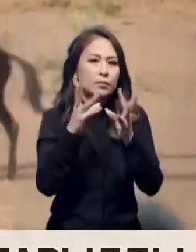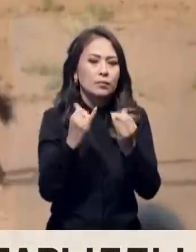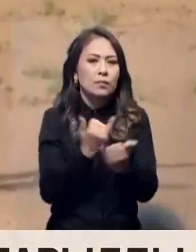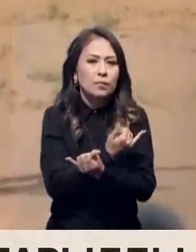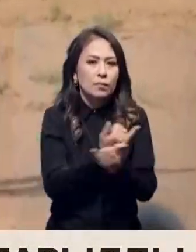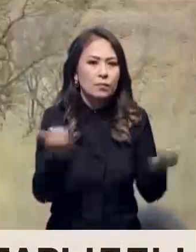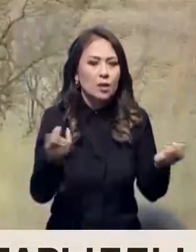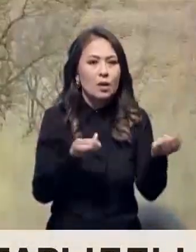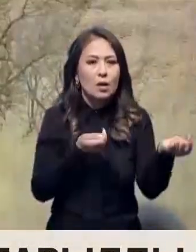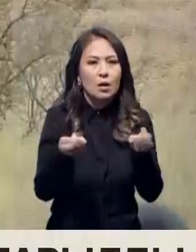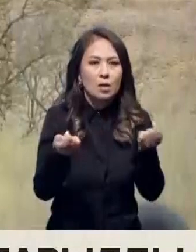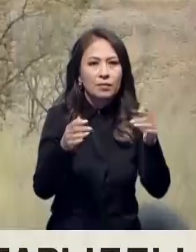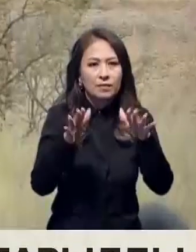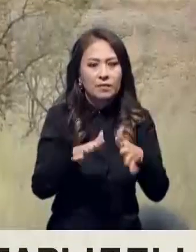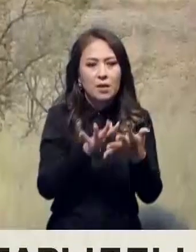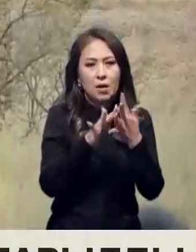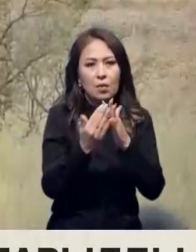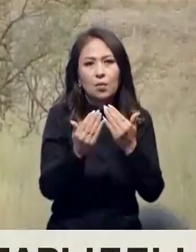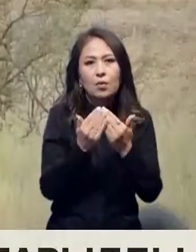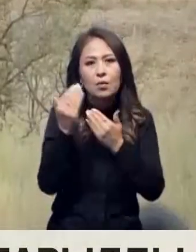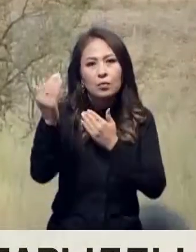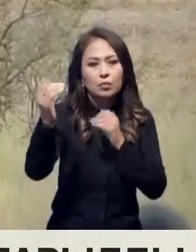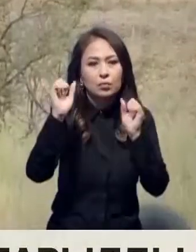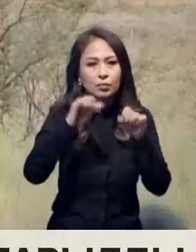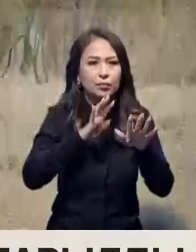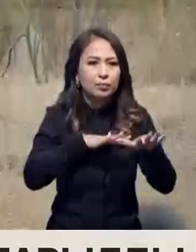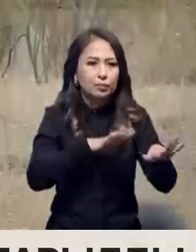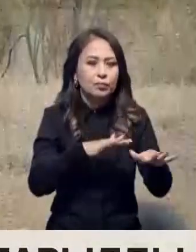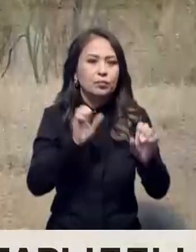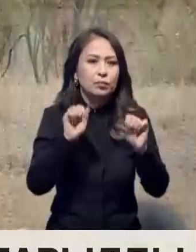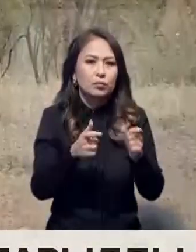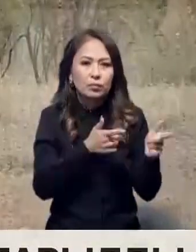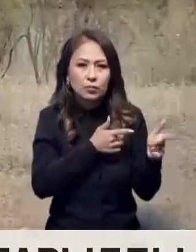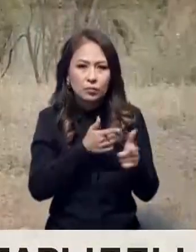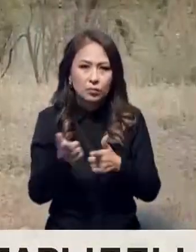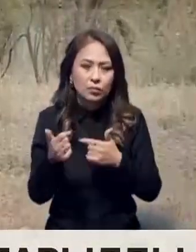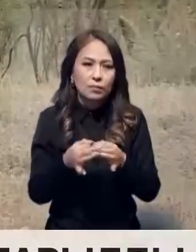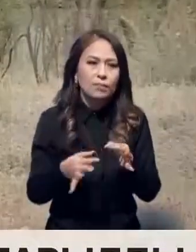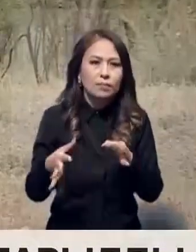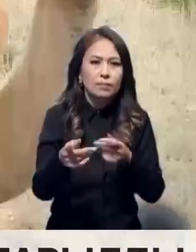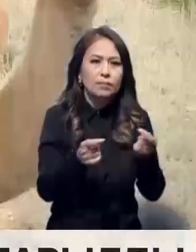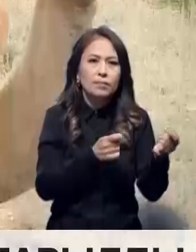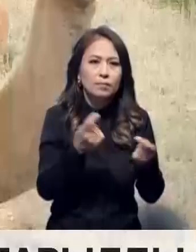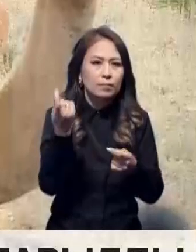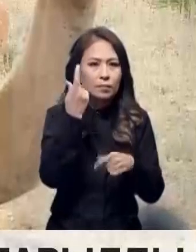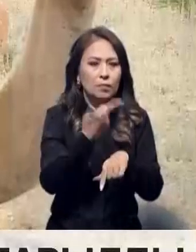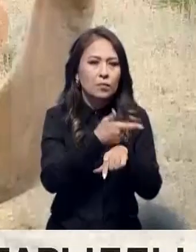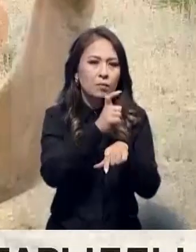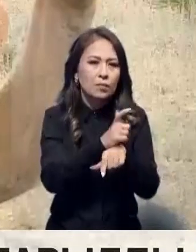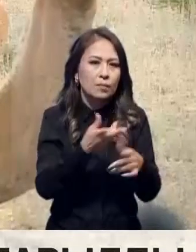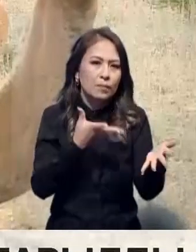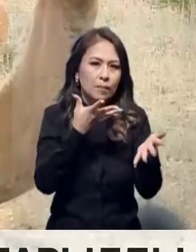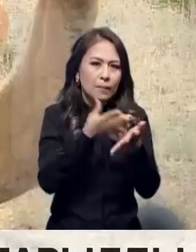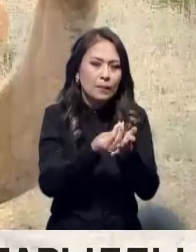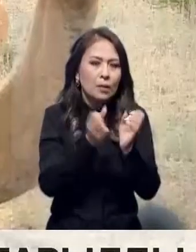отыр. Әкімдіктегілер оған ауылдан қашықтау жерден жайылым тауып беруге дайын. Билік өкілдері шаруаға өтемақы төлеудің өзге